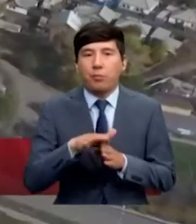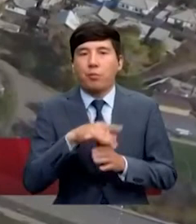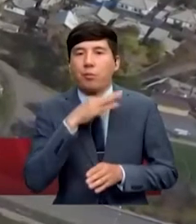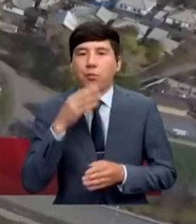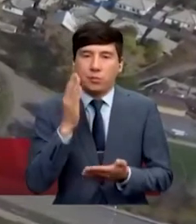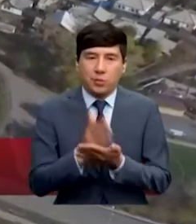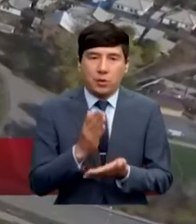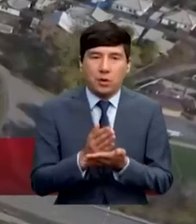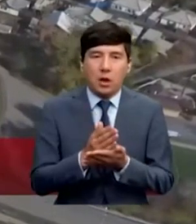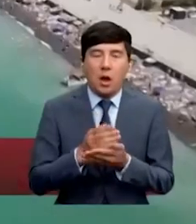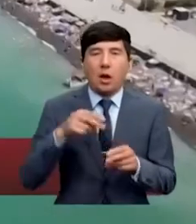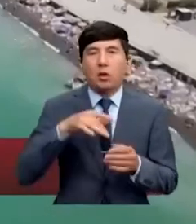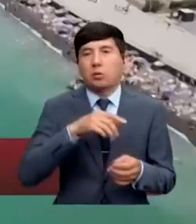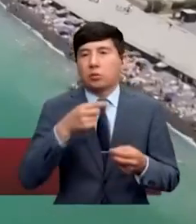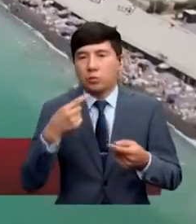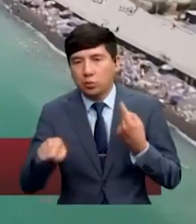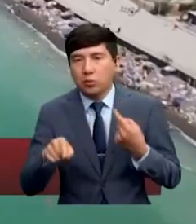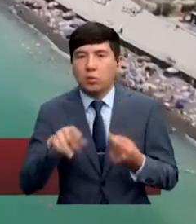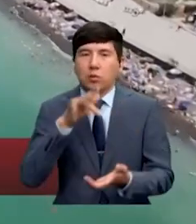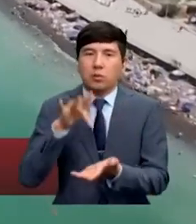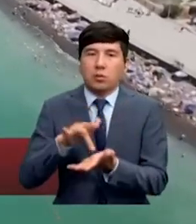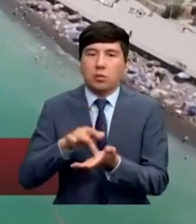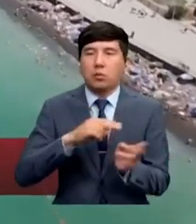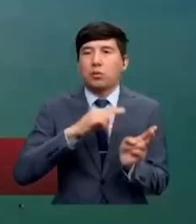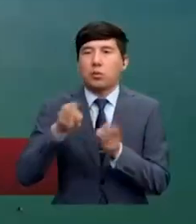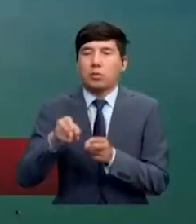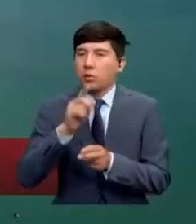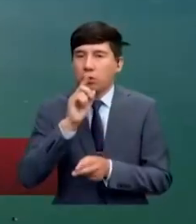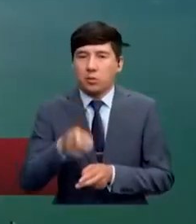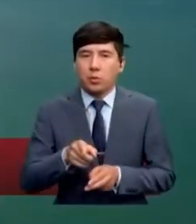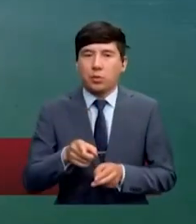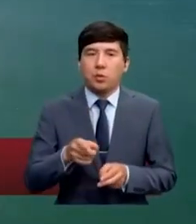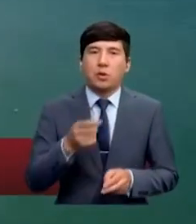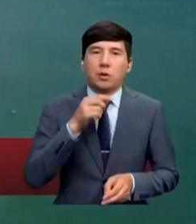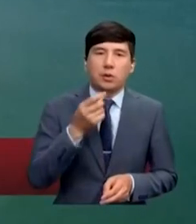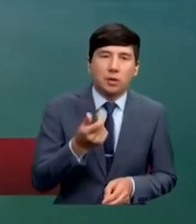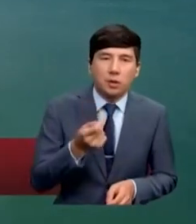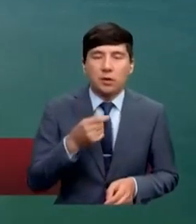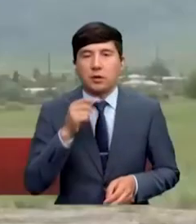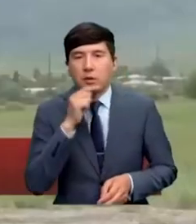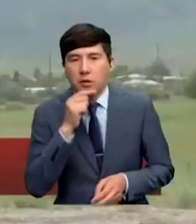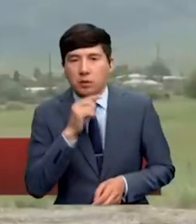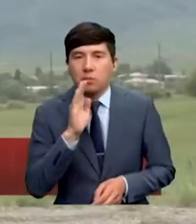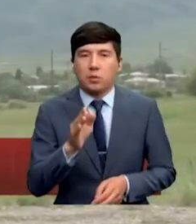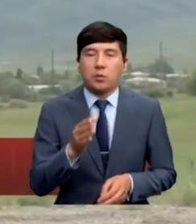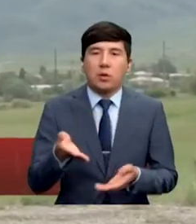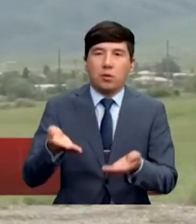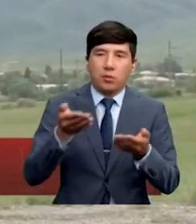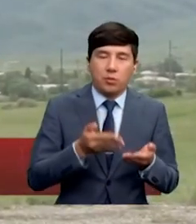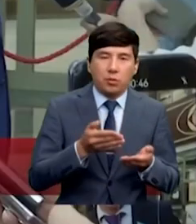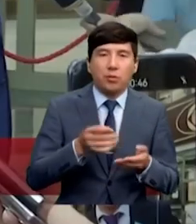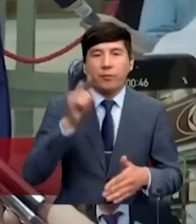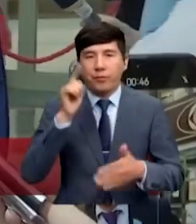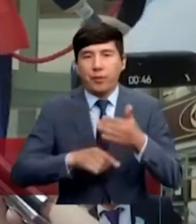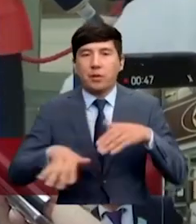демалмақшы. Шетелге шықпаймын, алакөлде жатамын, ақшамын үнемделеді дейді. Өйткені ақ тасырған жайып, күтіп алатын еліне арқа сүйеп отыр